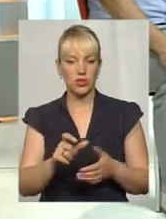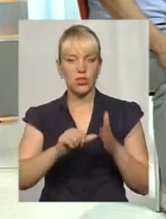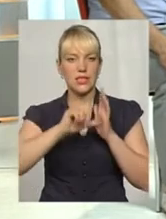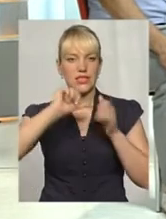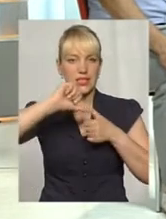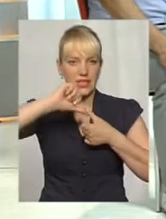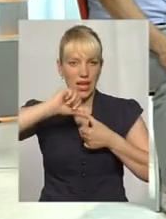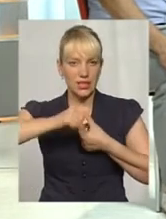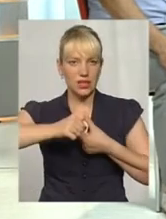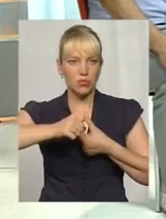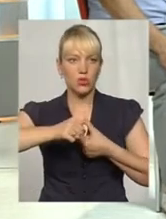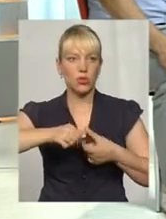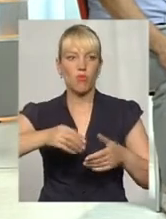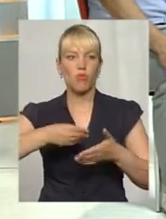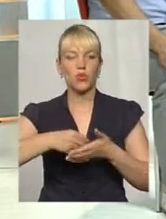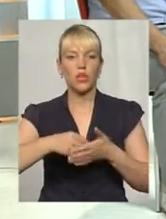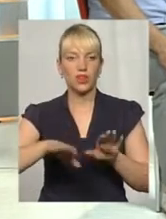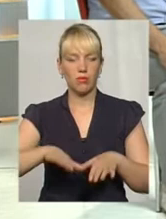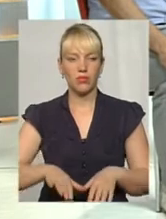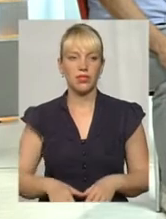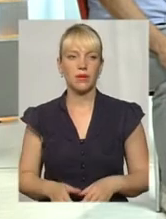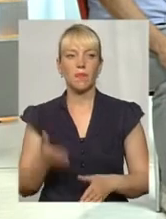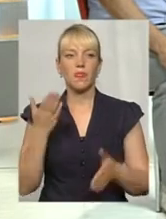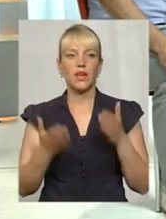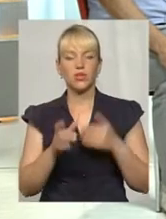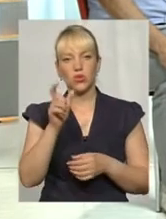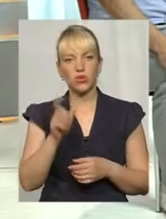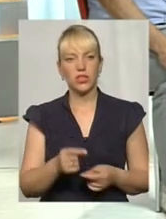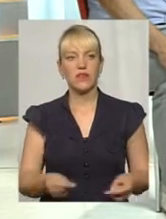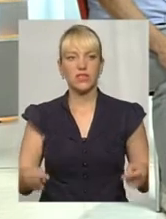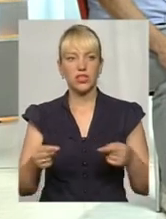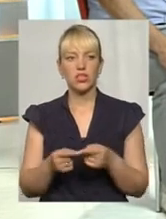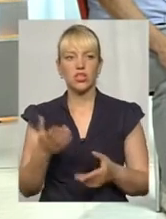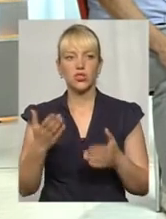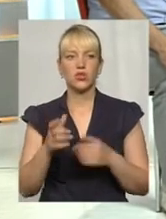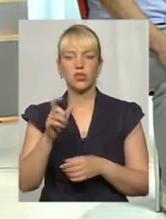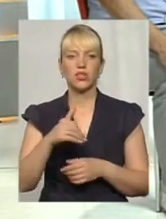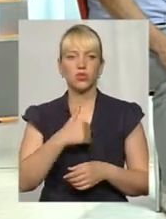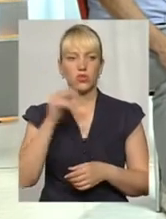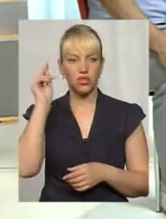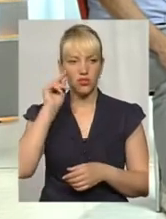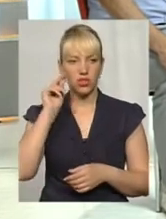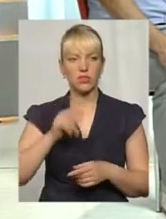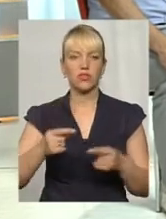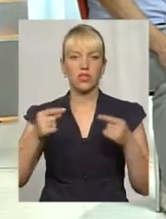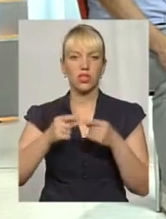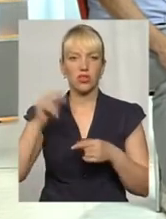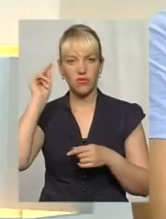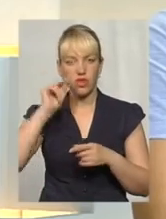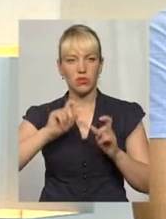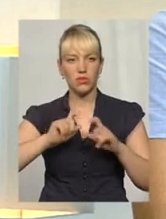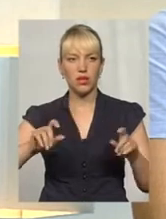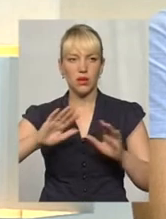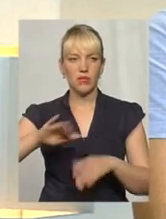місце. Як дозвольте, тут? Будь ласка. Дам відповідь. Якщо людина визначається, що вона хоче навчатись в конкретному навчальному закладі, після